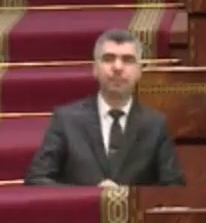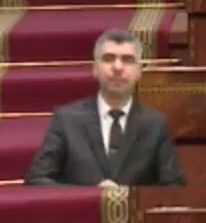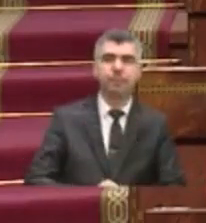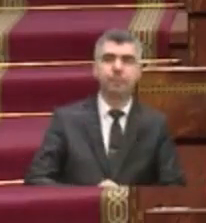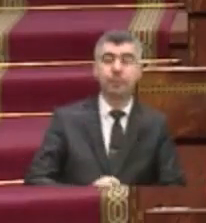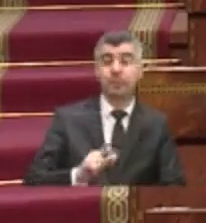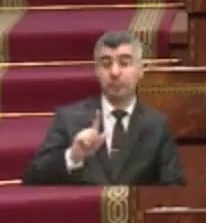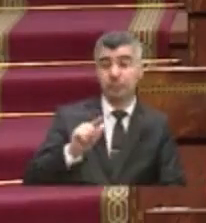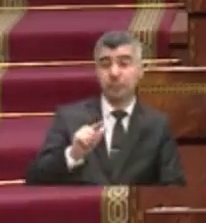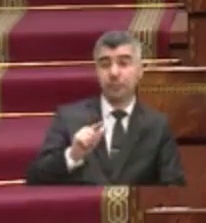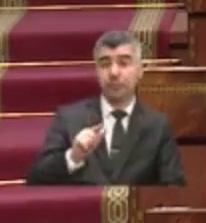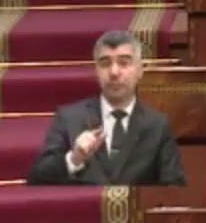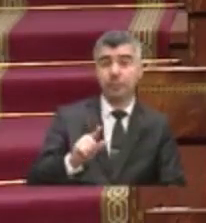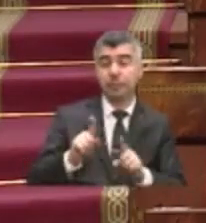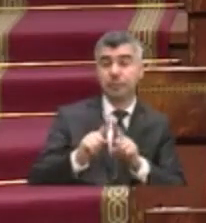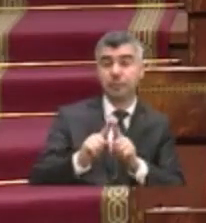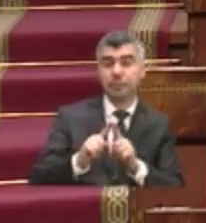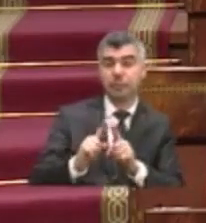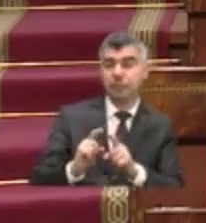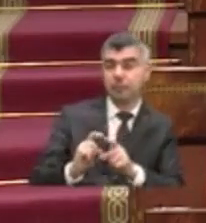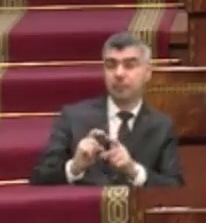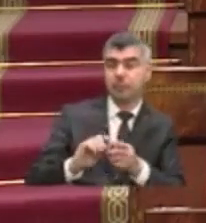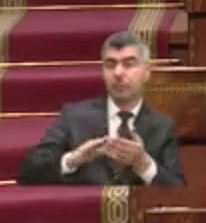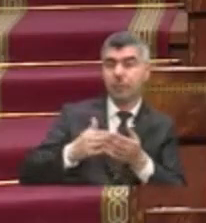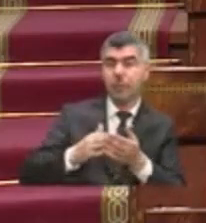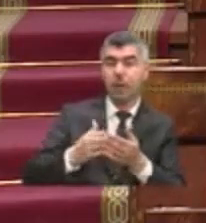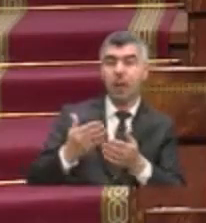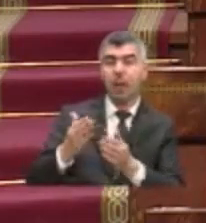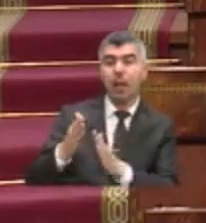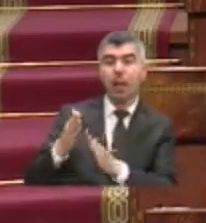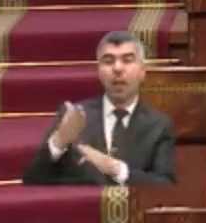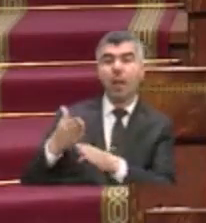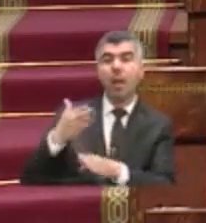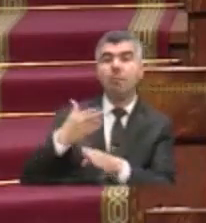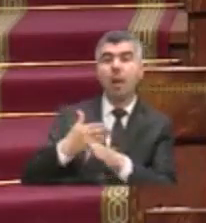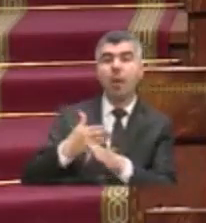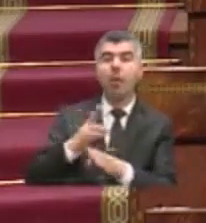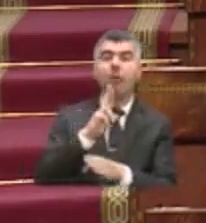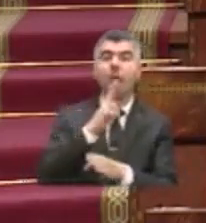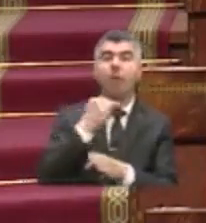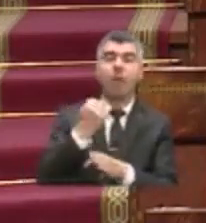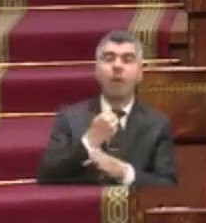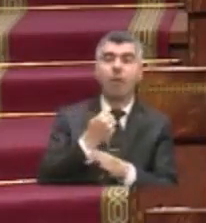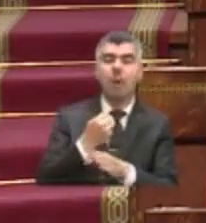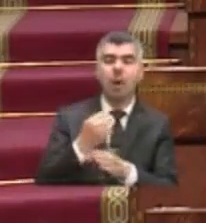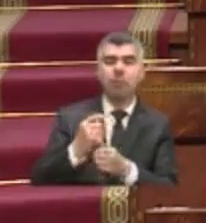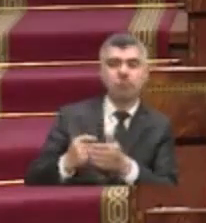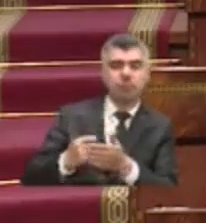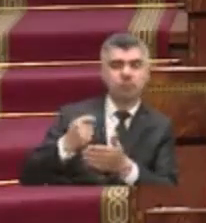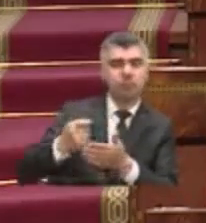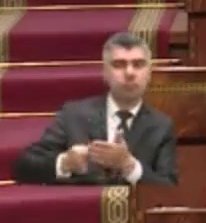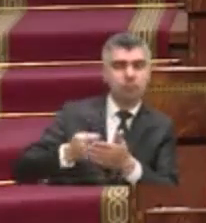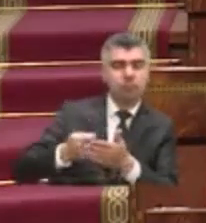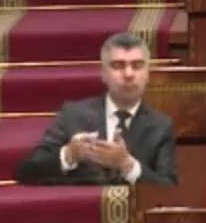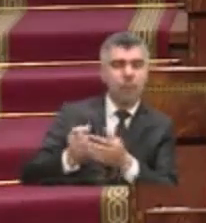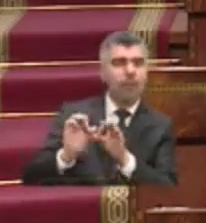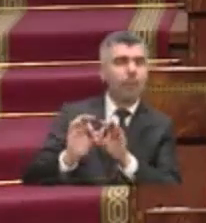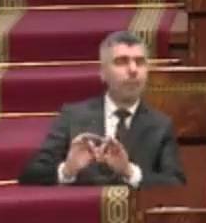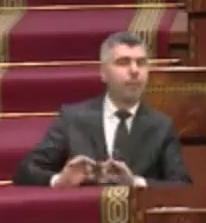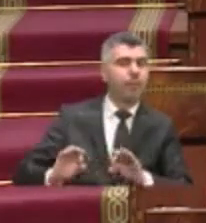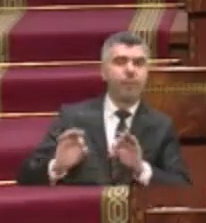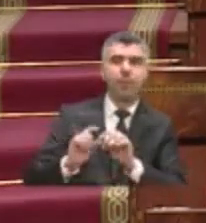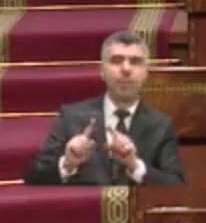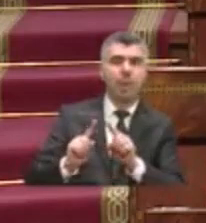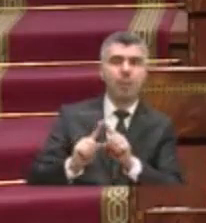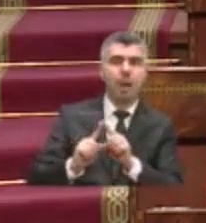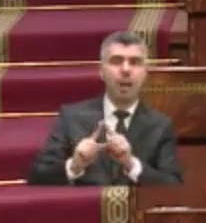الطائلة التي صرفتها الدولة في تكوينها، أو من حيث هيكلة نظامه، أو من حيث تجويده، أو من حيث